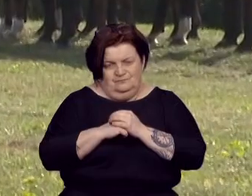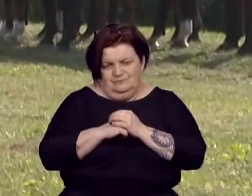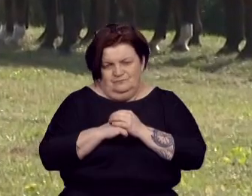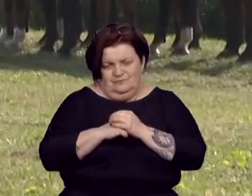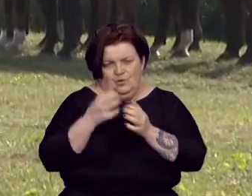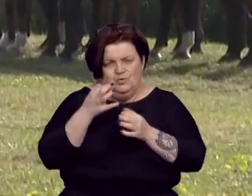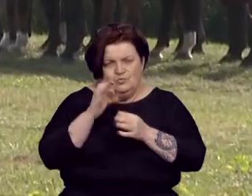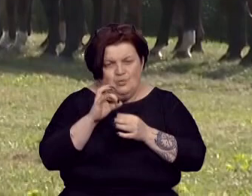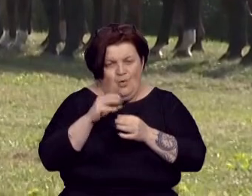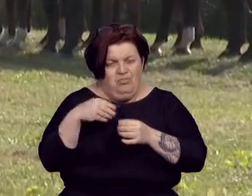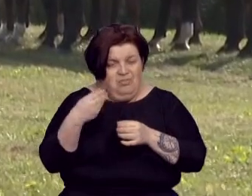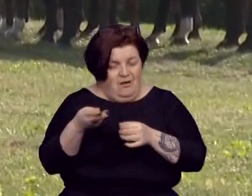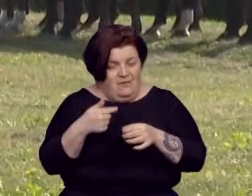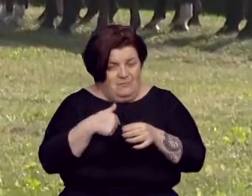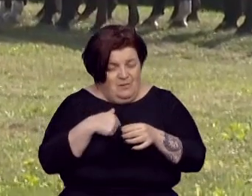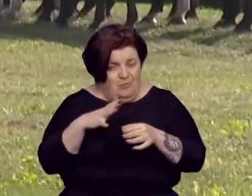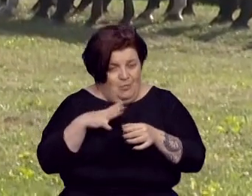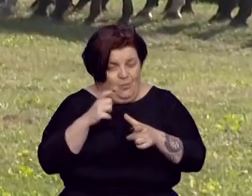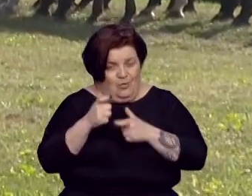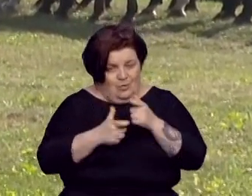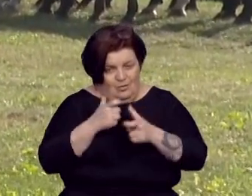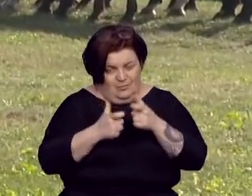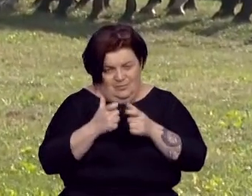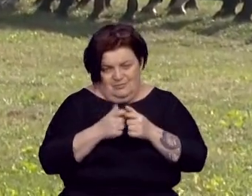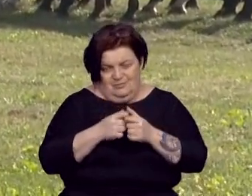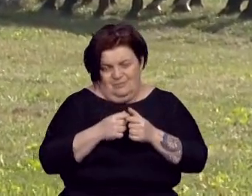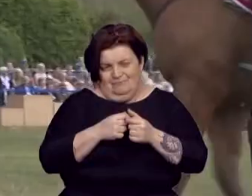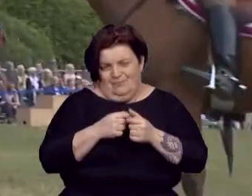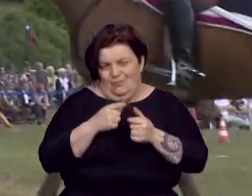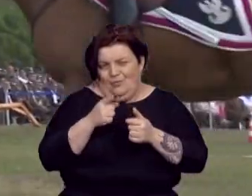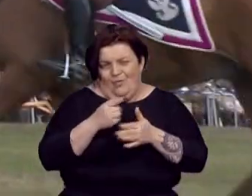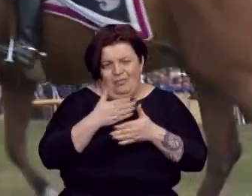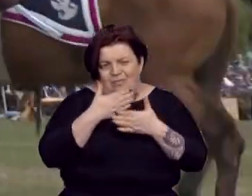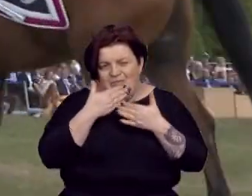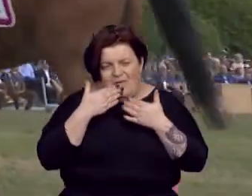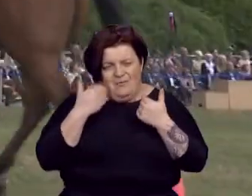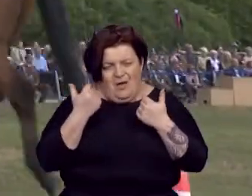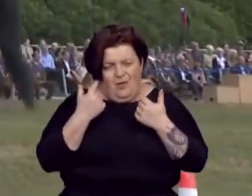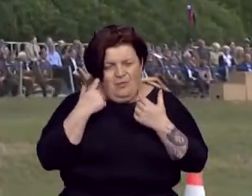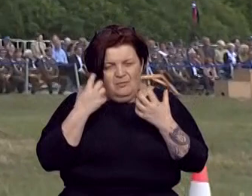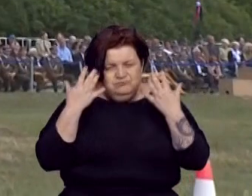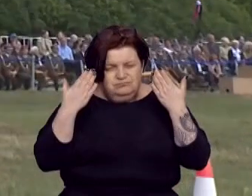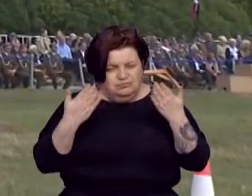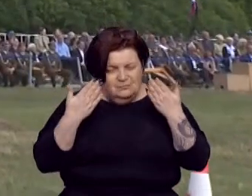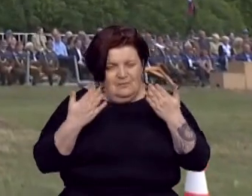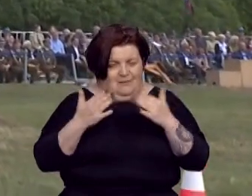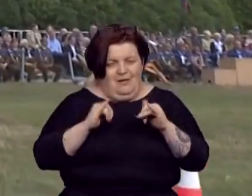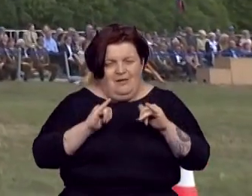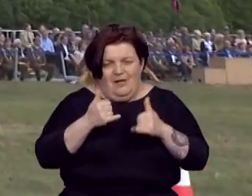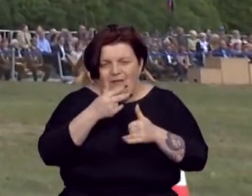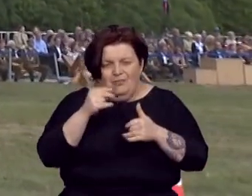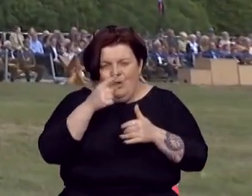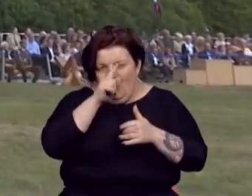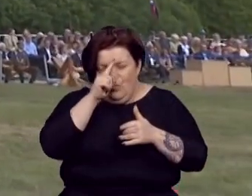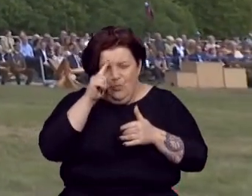co dane mi było realizować, nie miałoby takiego wymiaru, wydźwięku, gdyby